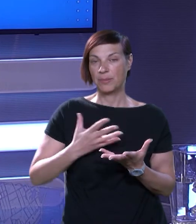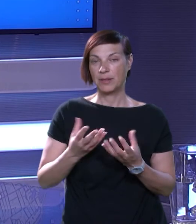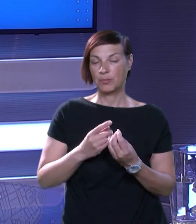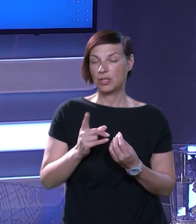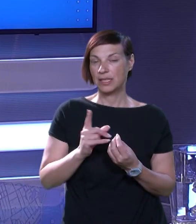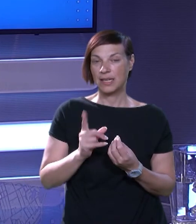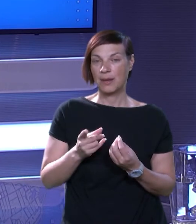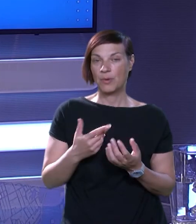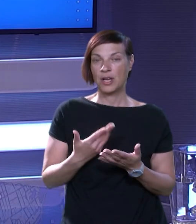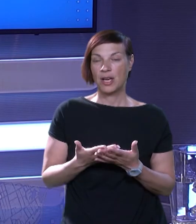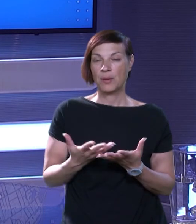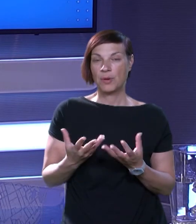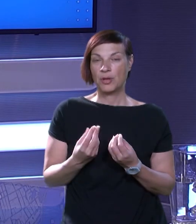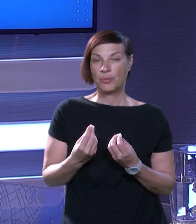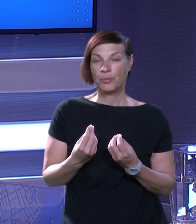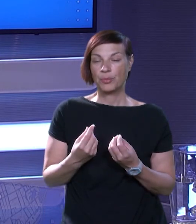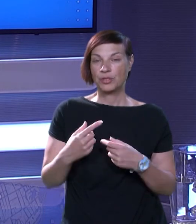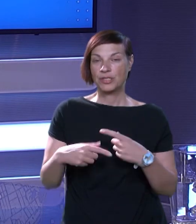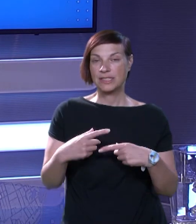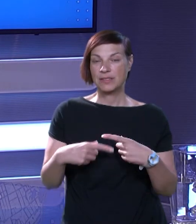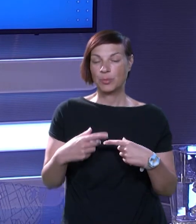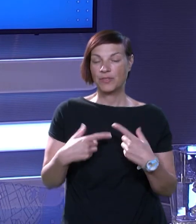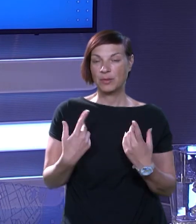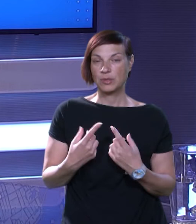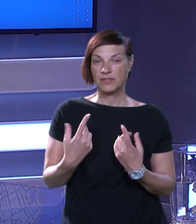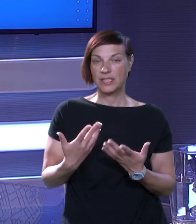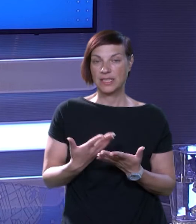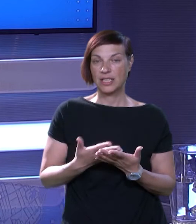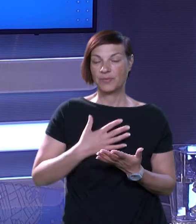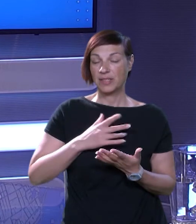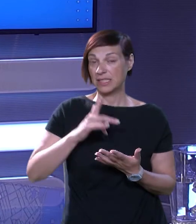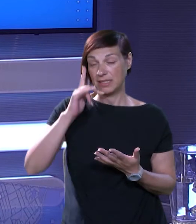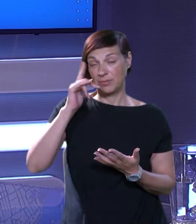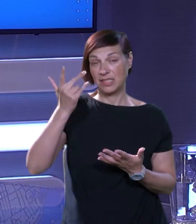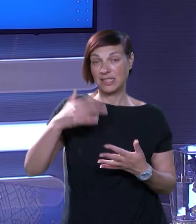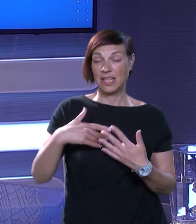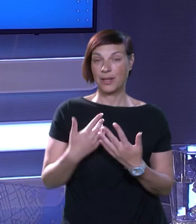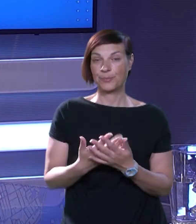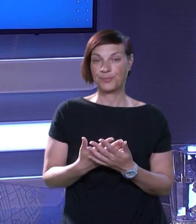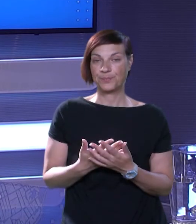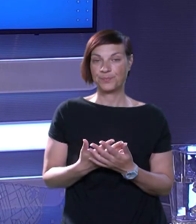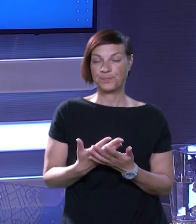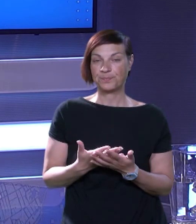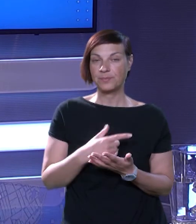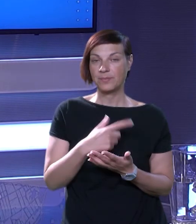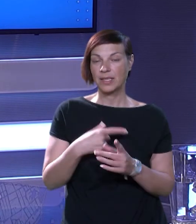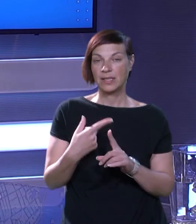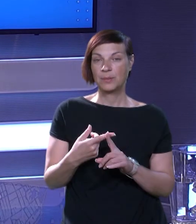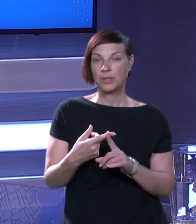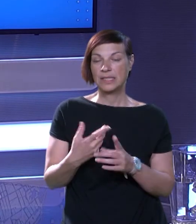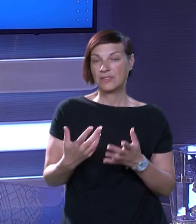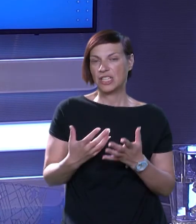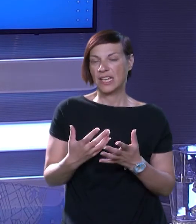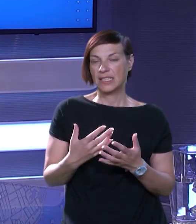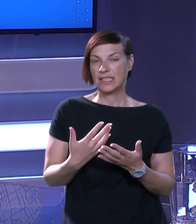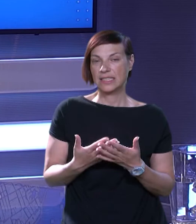način puno ni ne moramo. Nekako se puno, puno, puno oko filma izvrtilo. Ja nisam ni znala da će tako ljudi pozitivno na